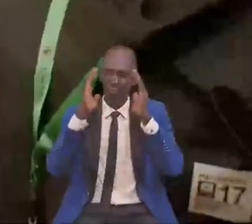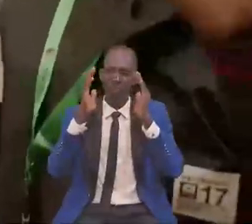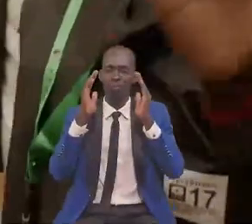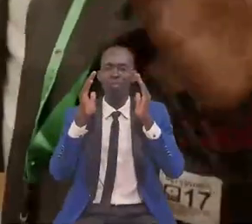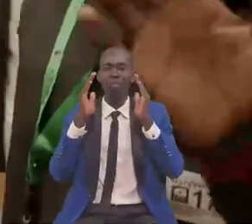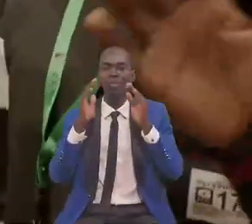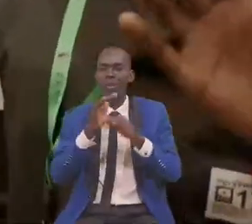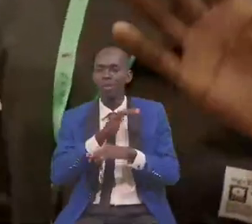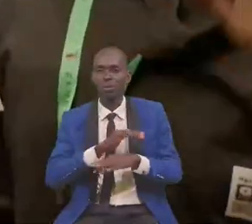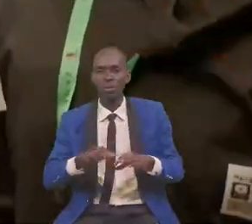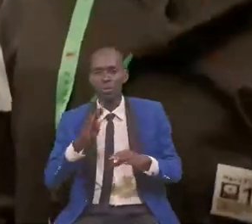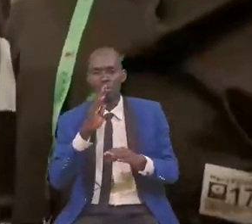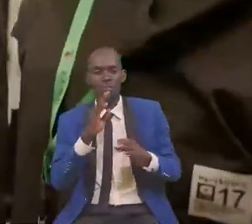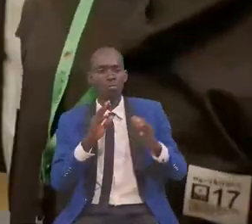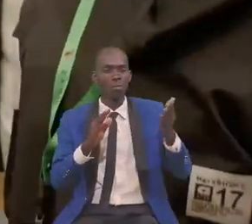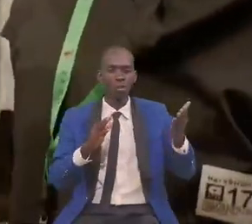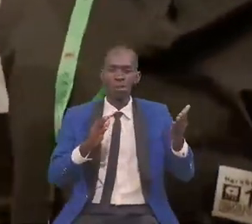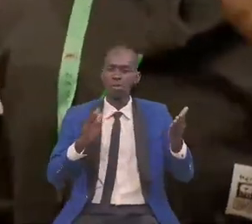Ne sois pas ici et là,